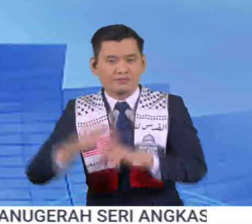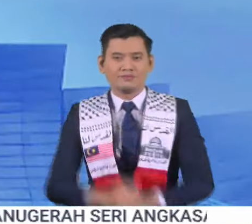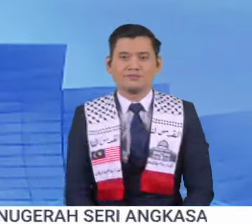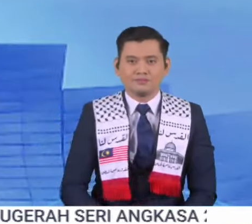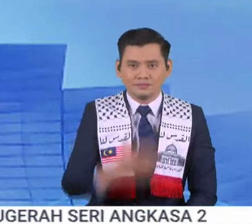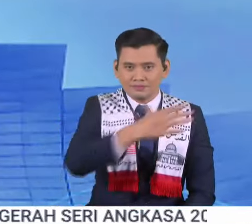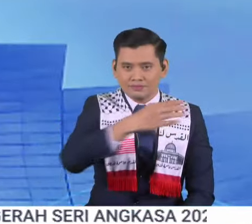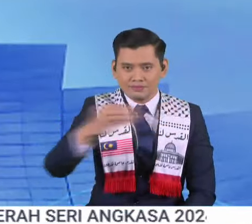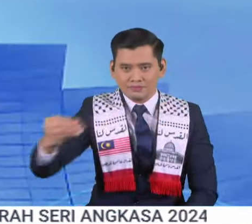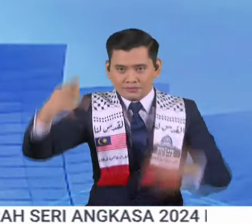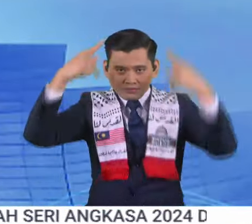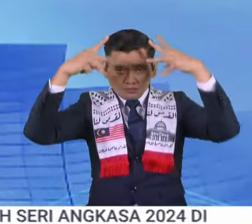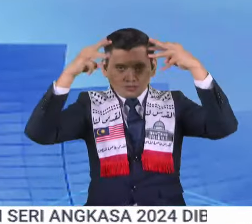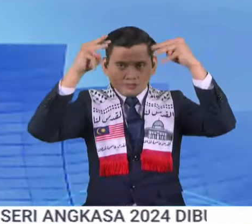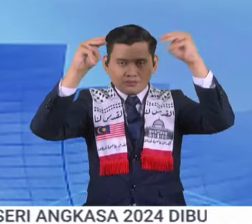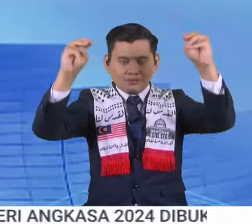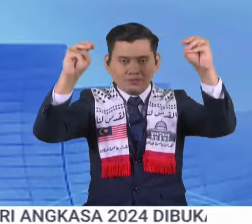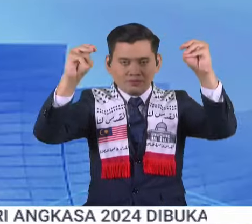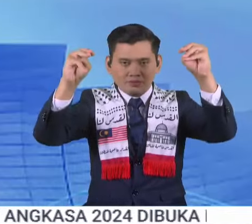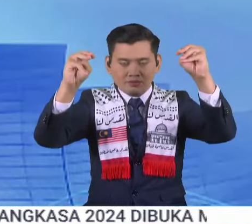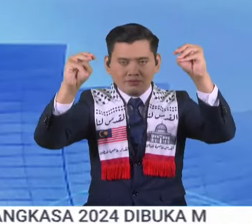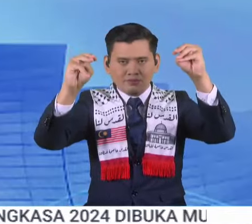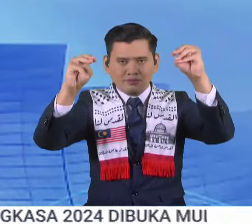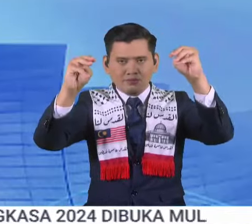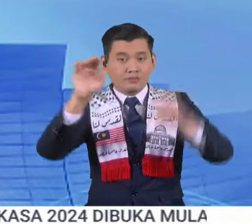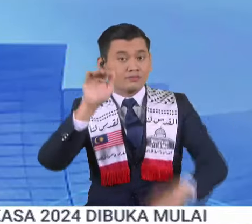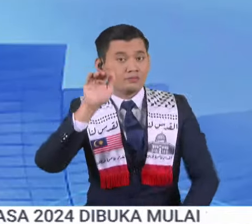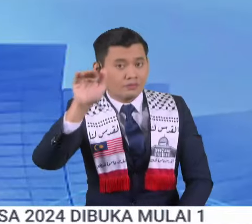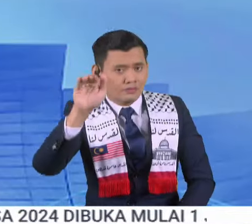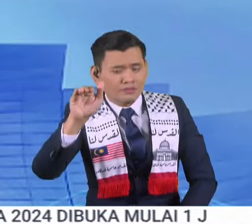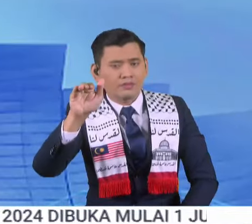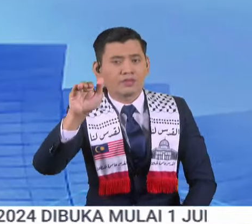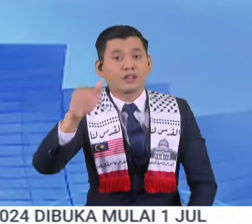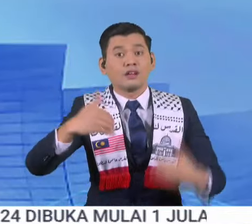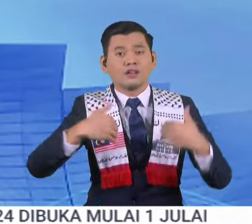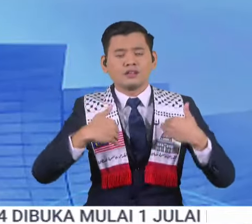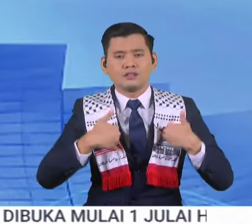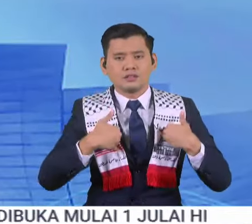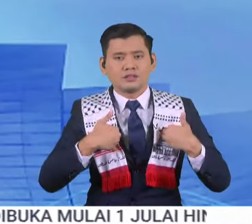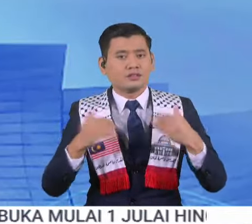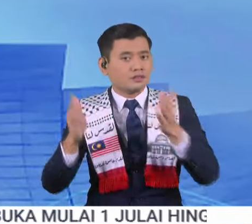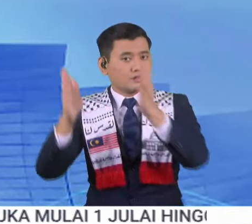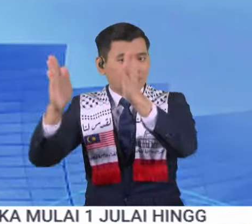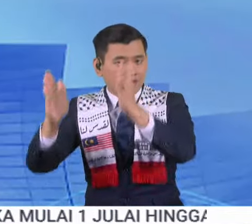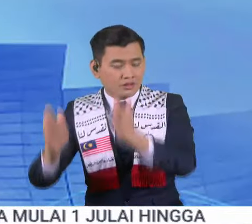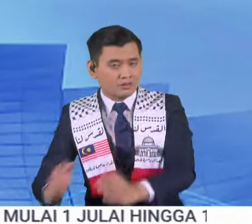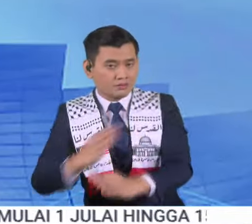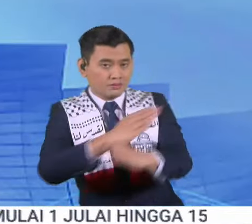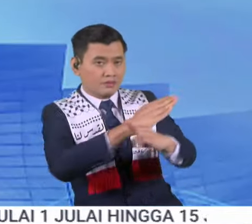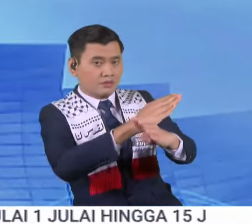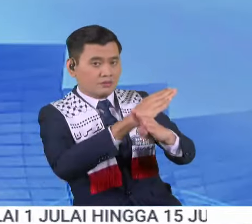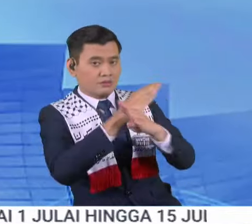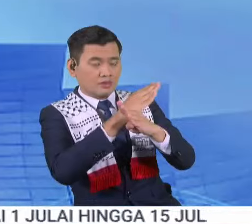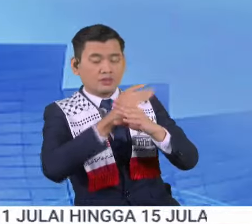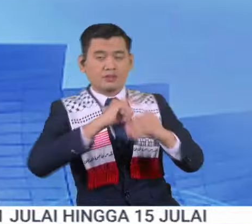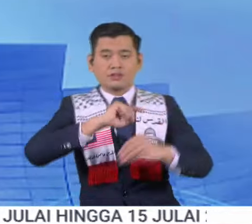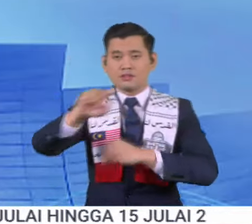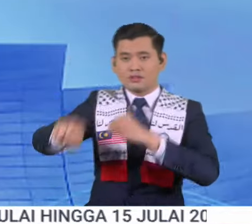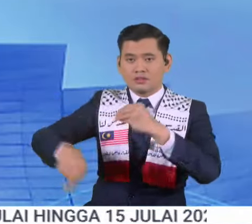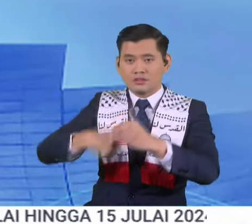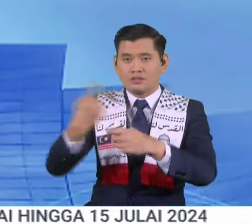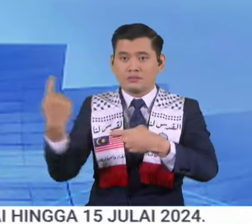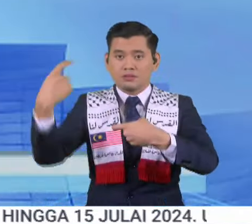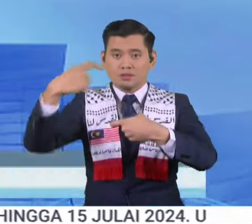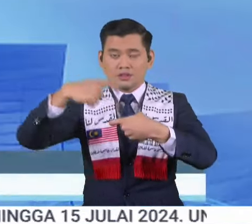Dalam pada itu, Perdana Menteri turut menyelar tomahan yang dilemparkan seorang adun pembangkang terhadapnya berhubung